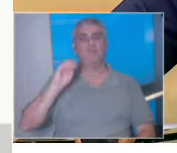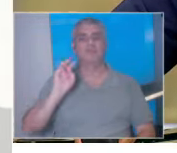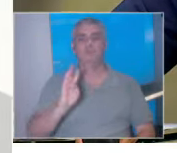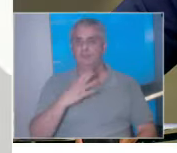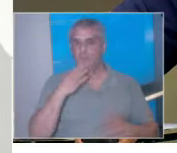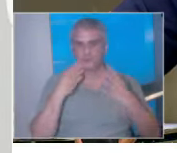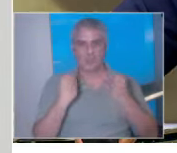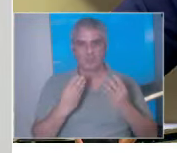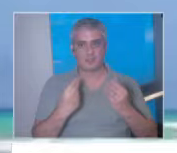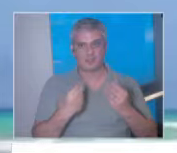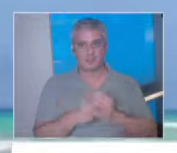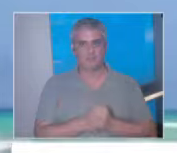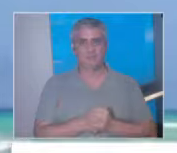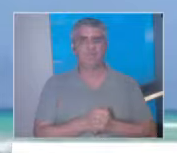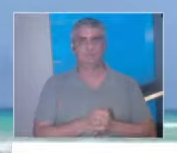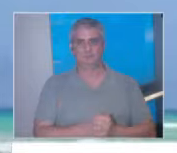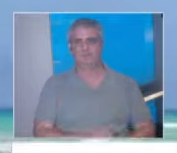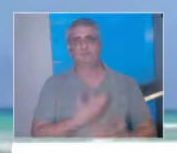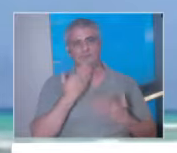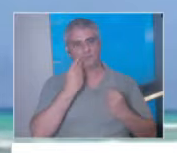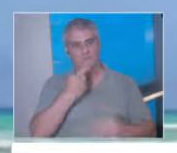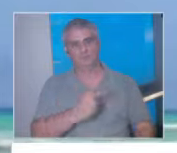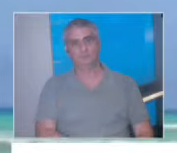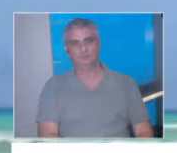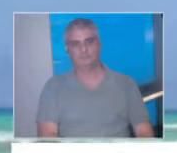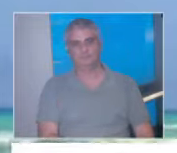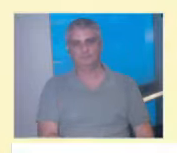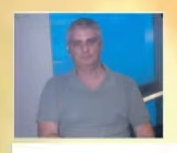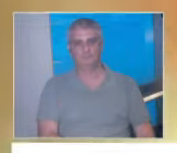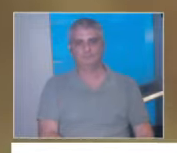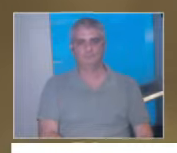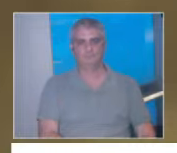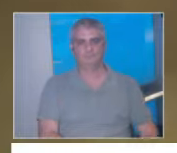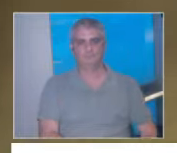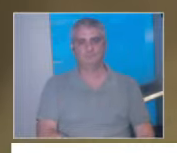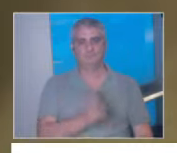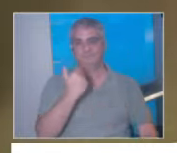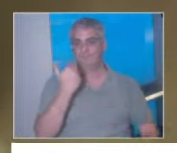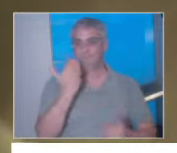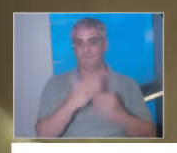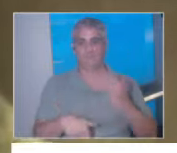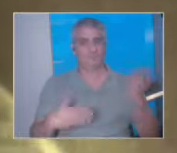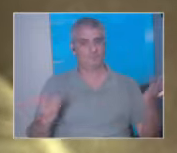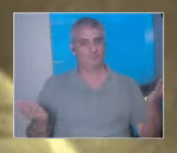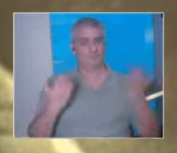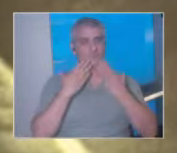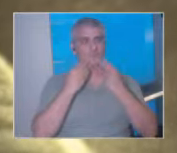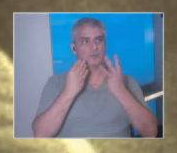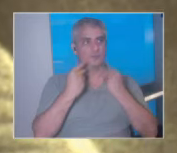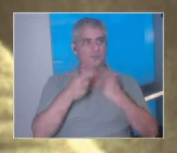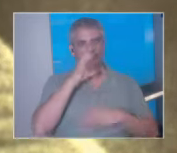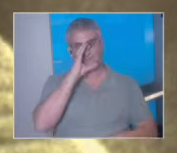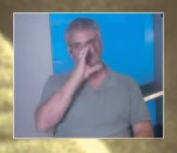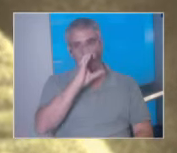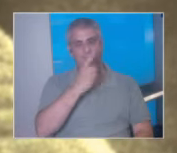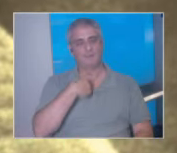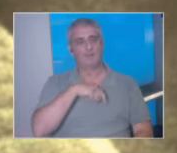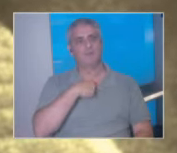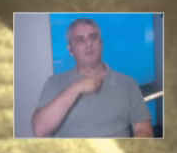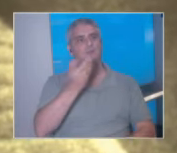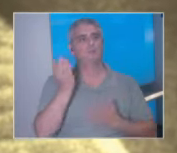שטרית, תודה רבה לך שהיית איתנו כאן. תודה רבה גם לך. להתראות. שלום לכם. זהו זה, אנחנו סיימנו. תודה שצפיתם בנו,